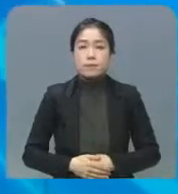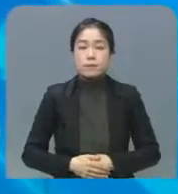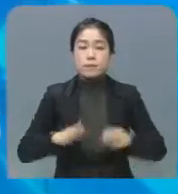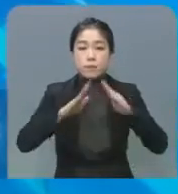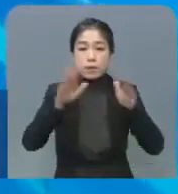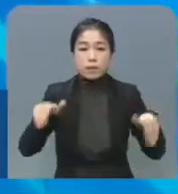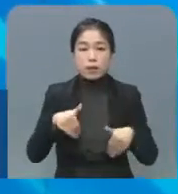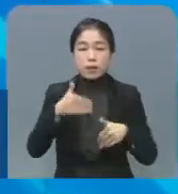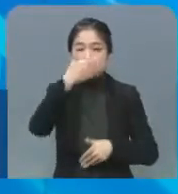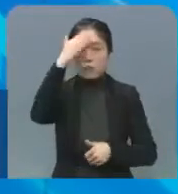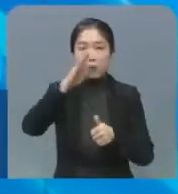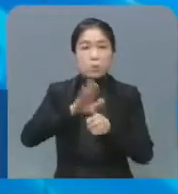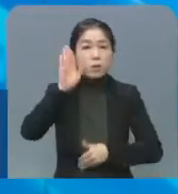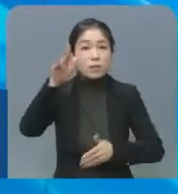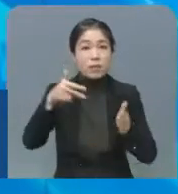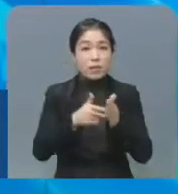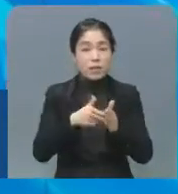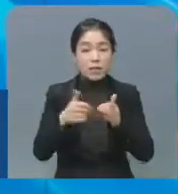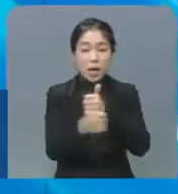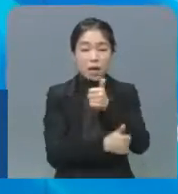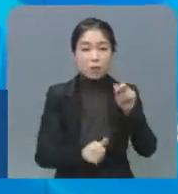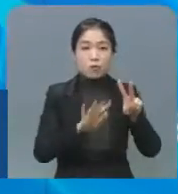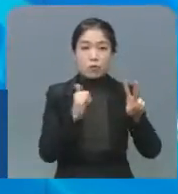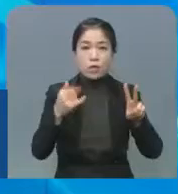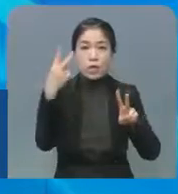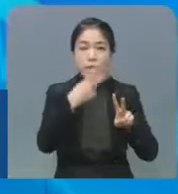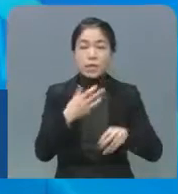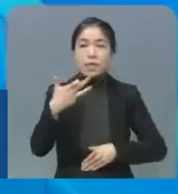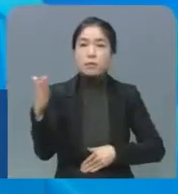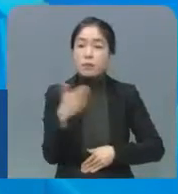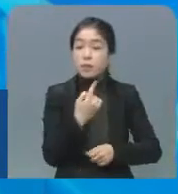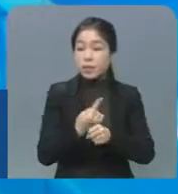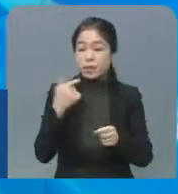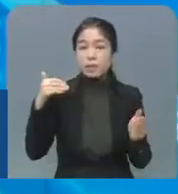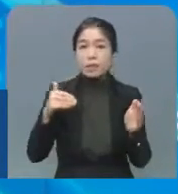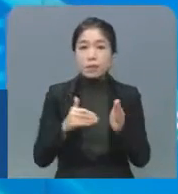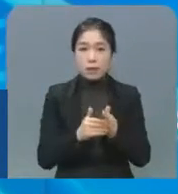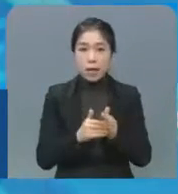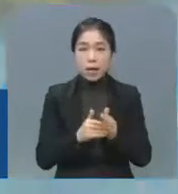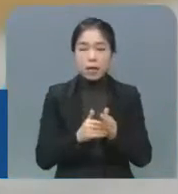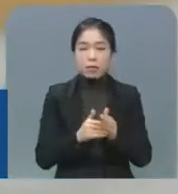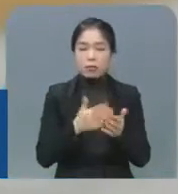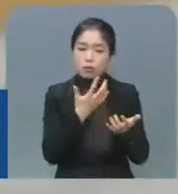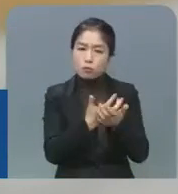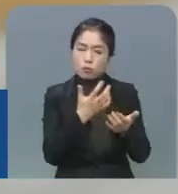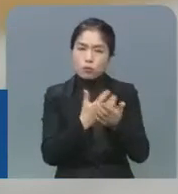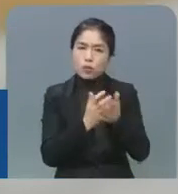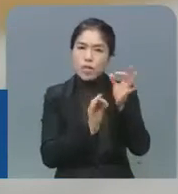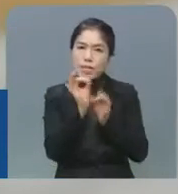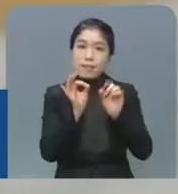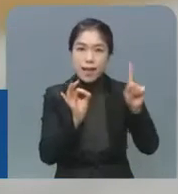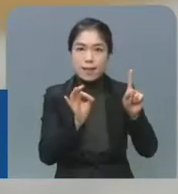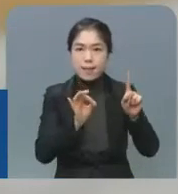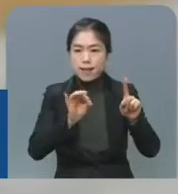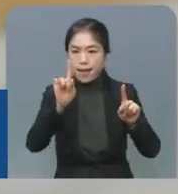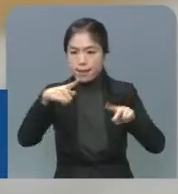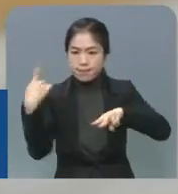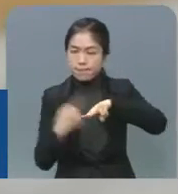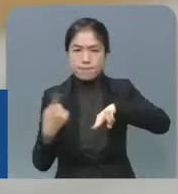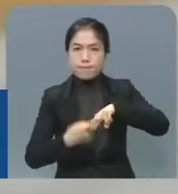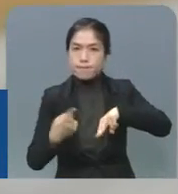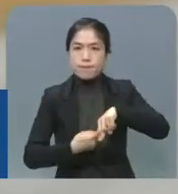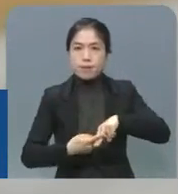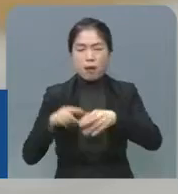전남 청소년 미래 재단 은 간부 2명이 지난 2018년부터 지난해까지 문서 오타 하나 당 1대 라고 위협하는 등